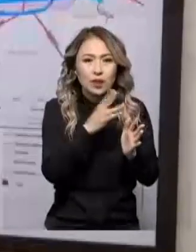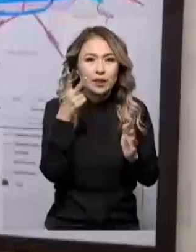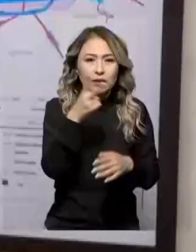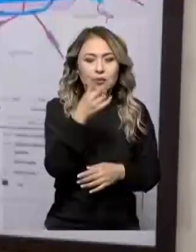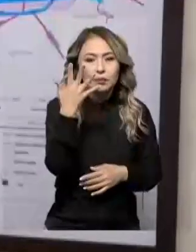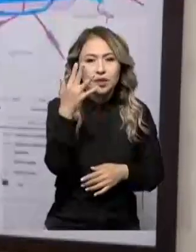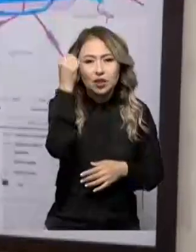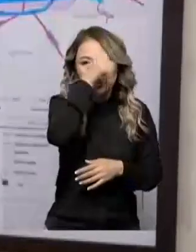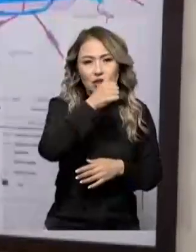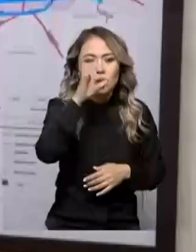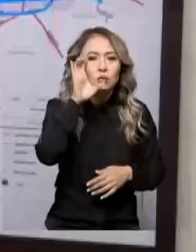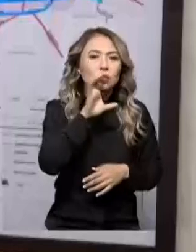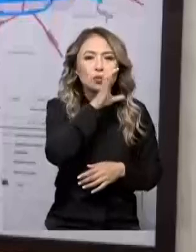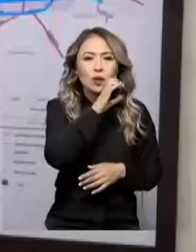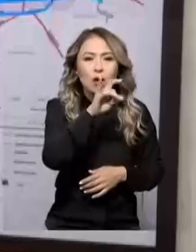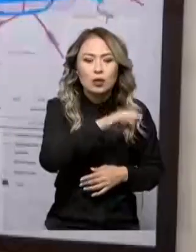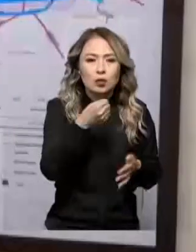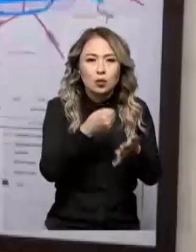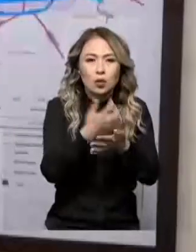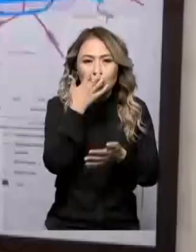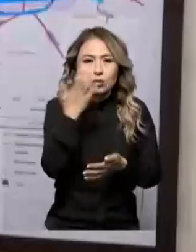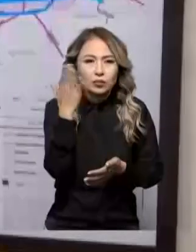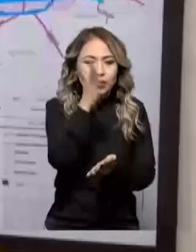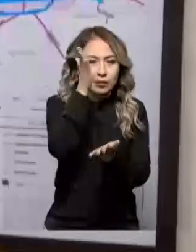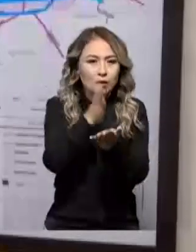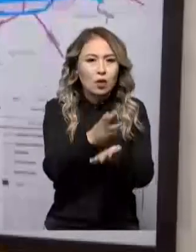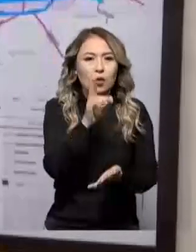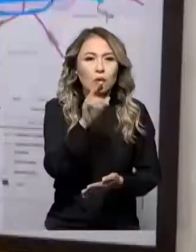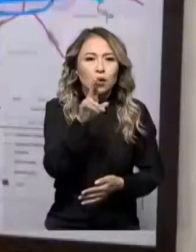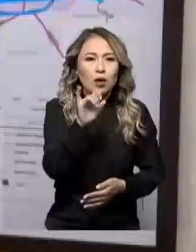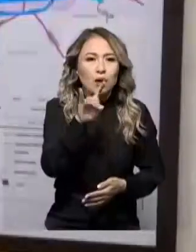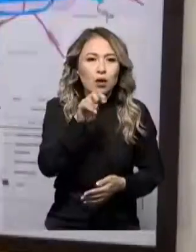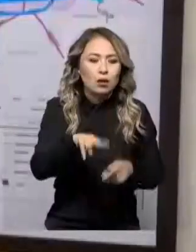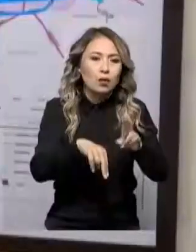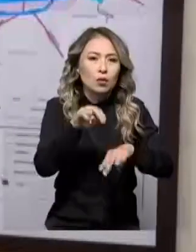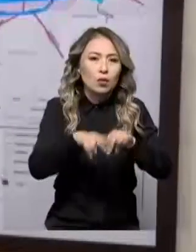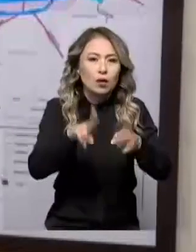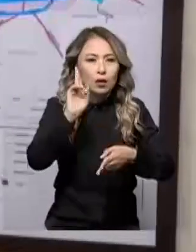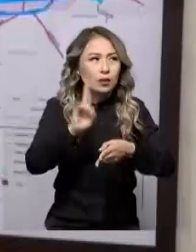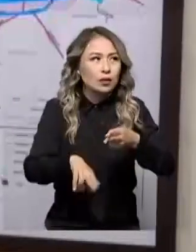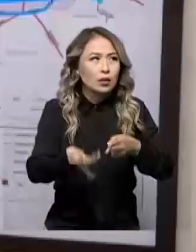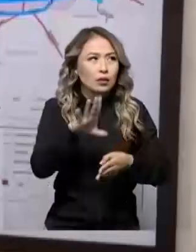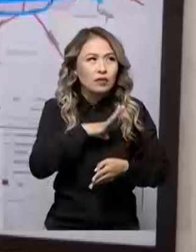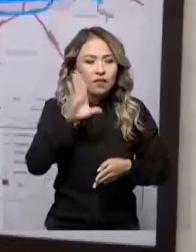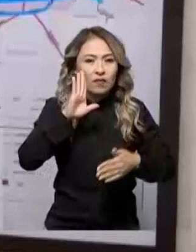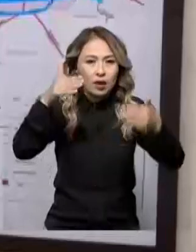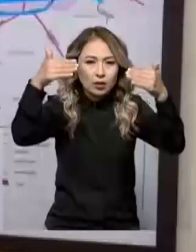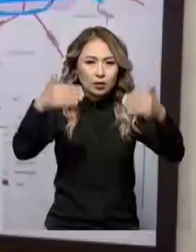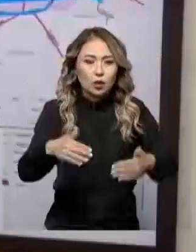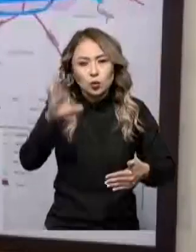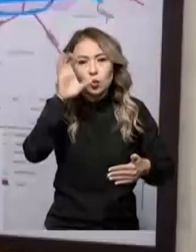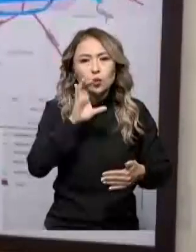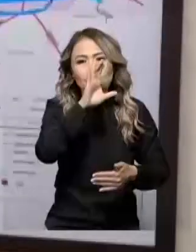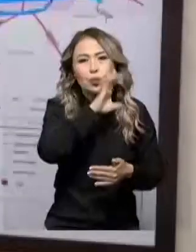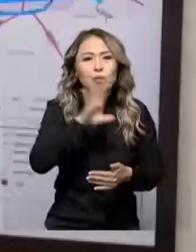2005 жылы солтүстік аралды оңтүстіктен бөліп тұрған Көкарал бөгетінің құрылысы аяқталды. Бөгет солтүстік арал теңізіндегі